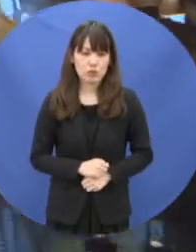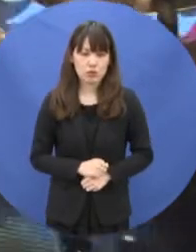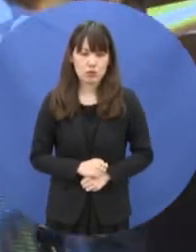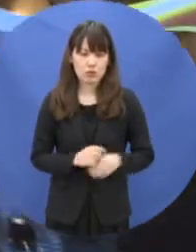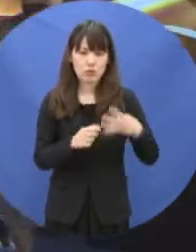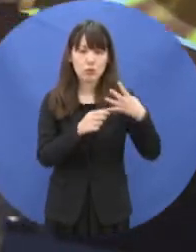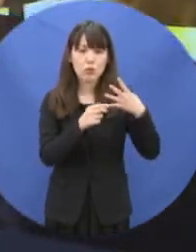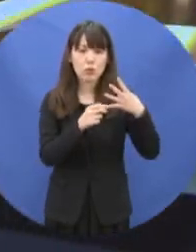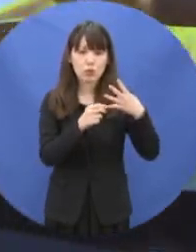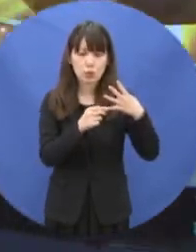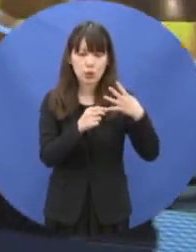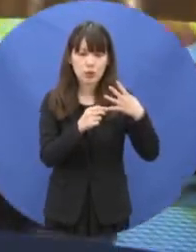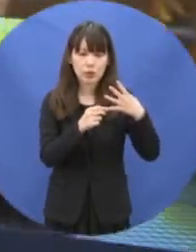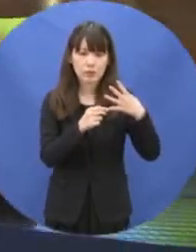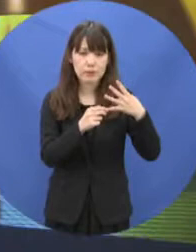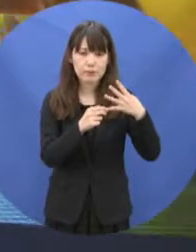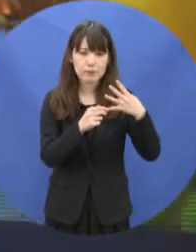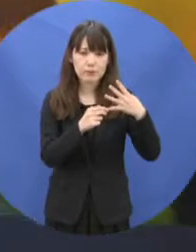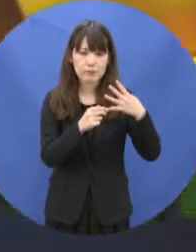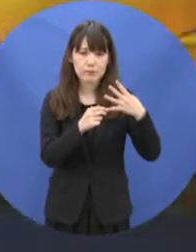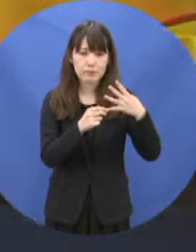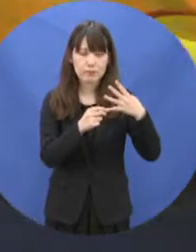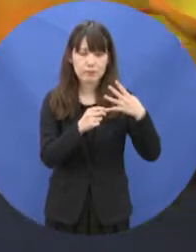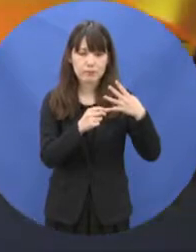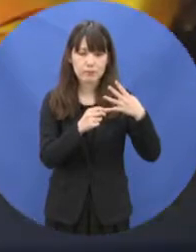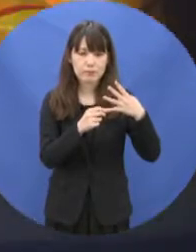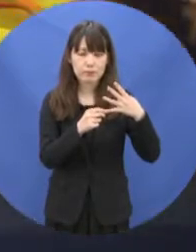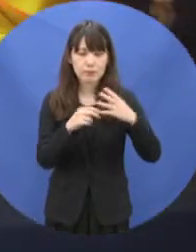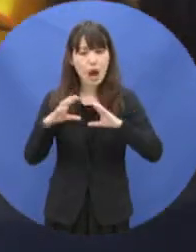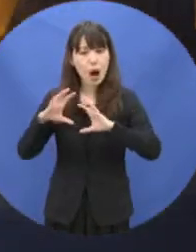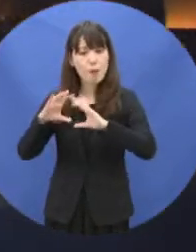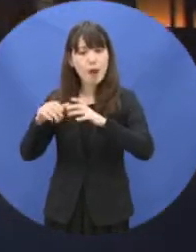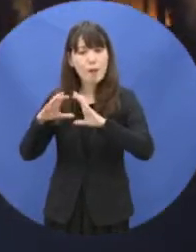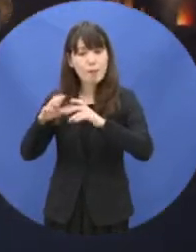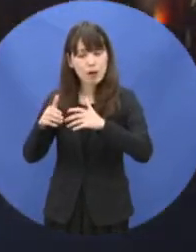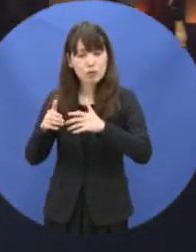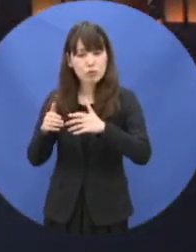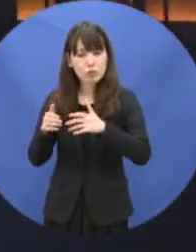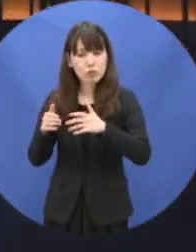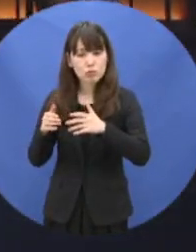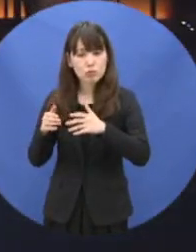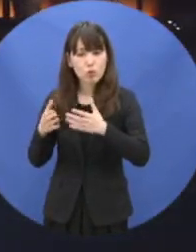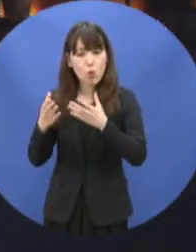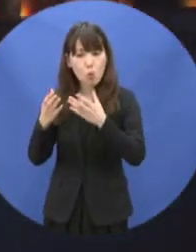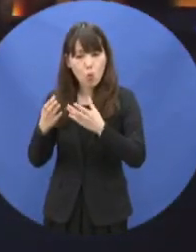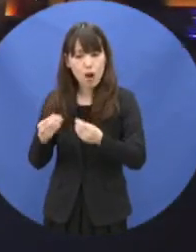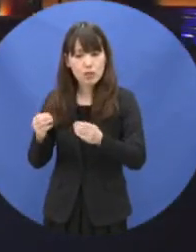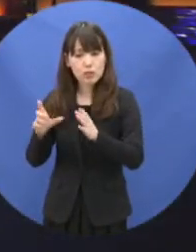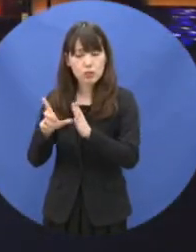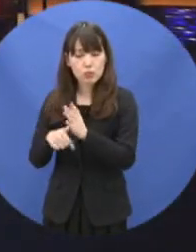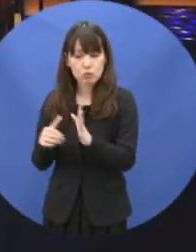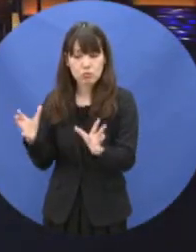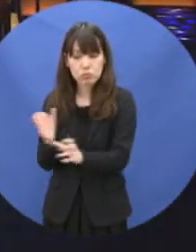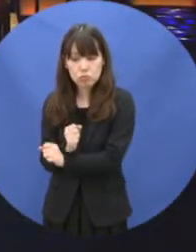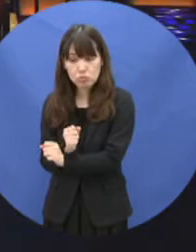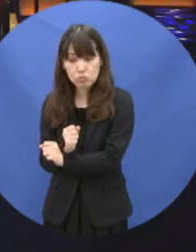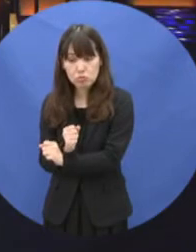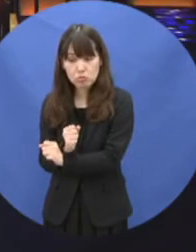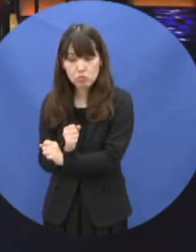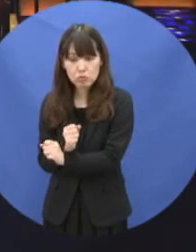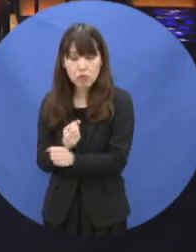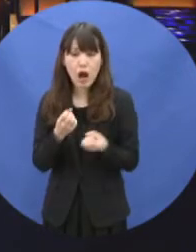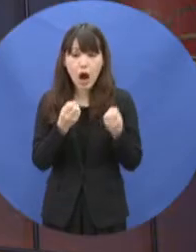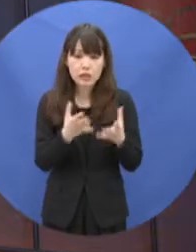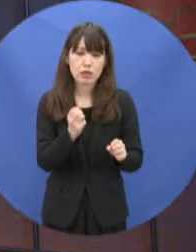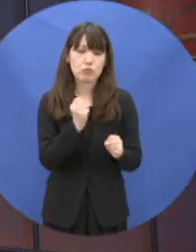4つ目の顔は地底の太陽。実は万博当時のものは行方不明となり、新たに作られたものな